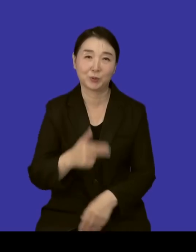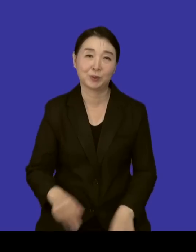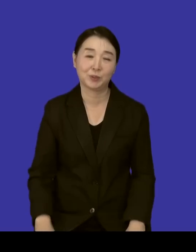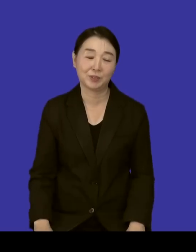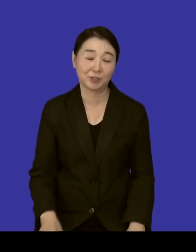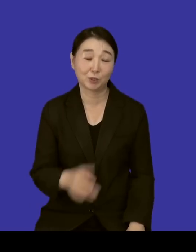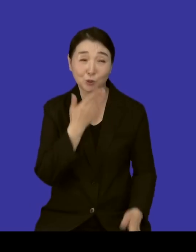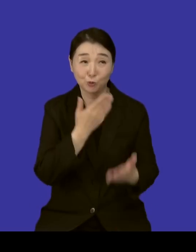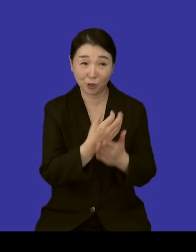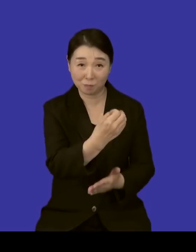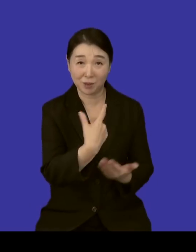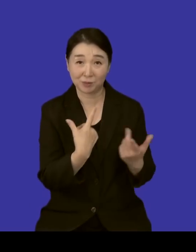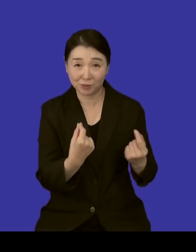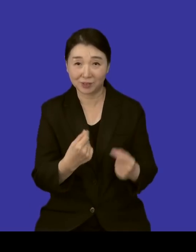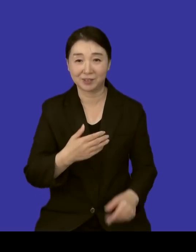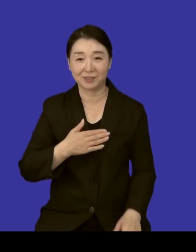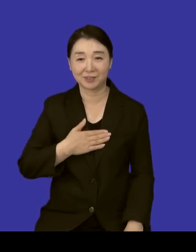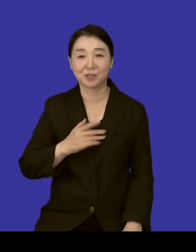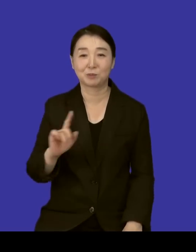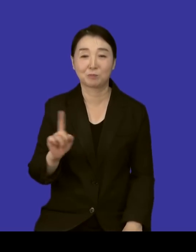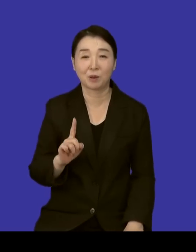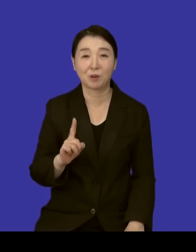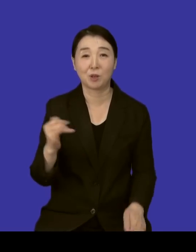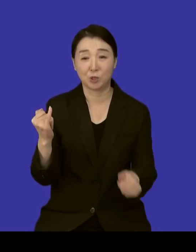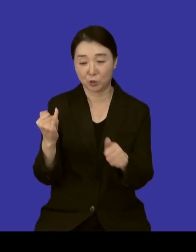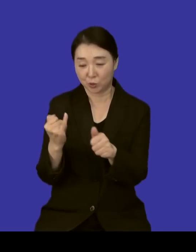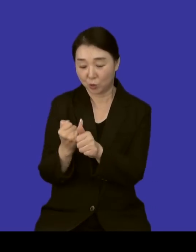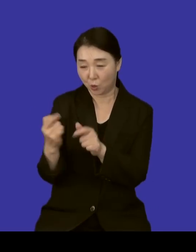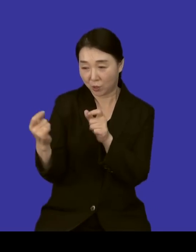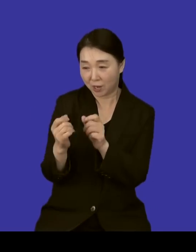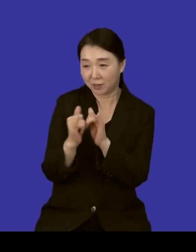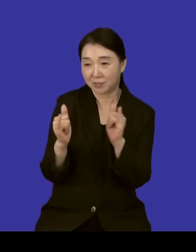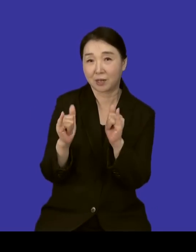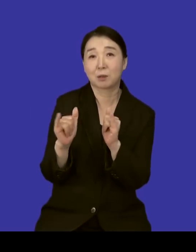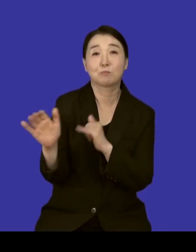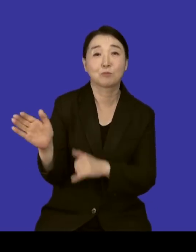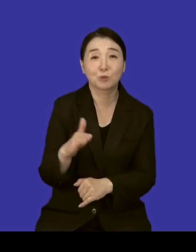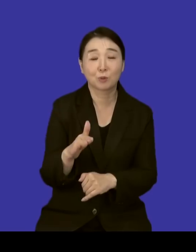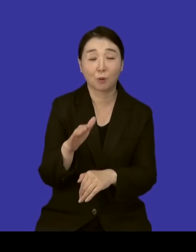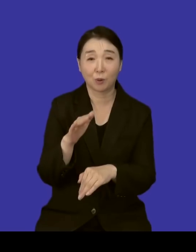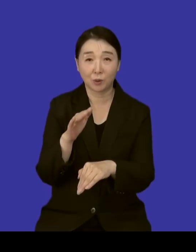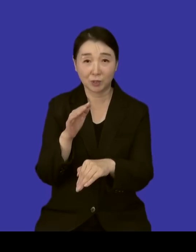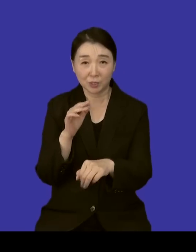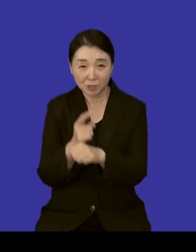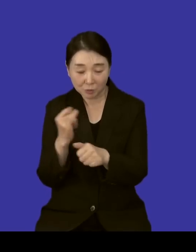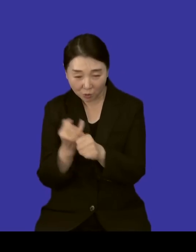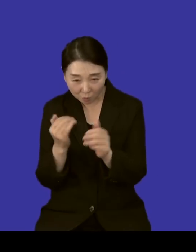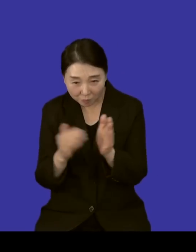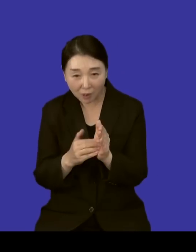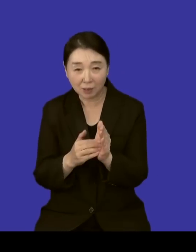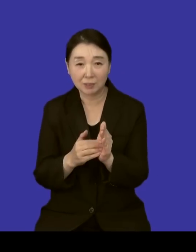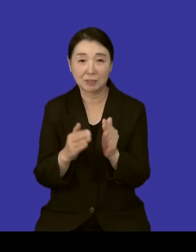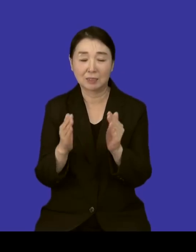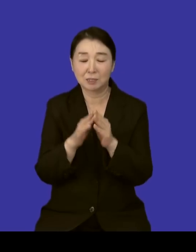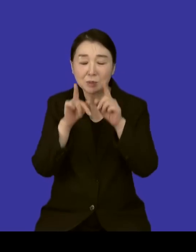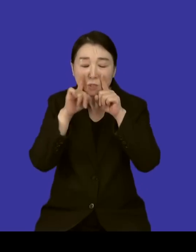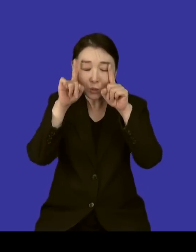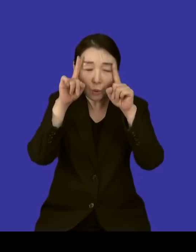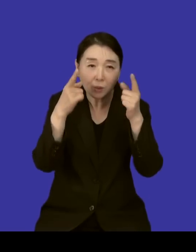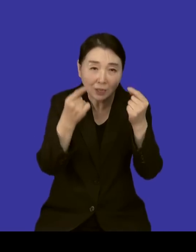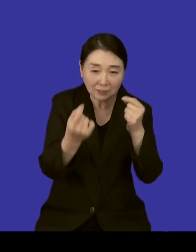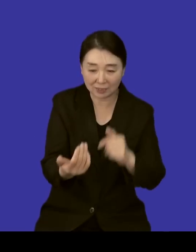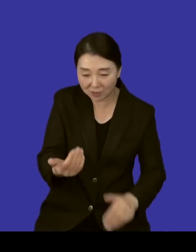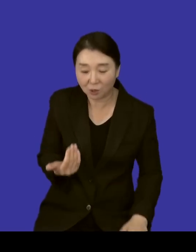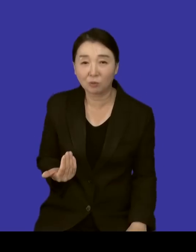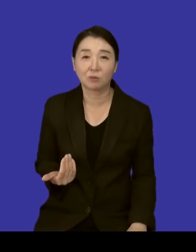주신 네. 것 같아요. 네. 저는 결혼을 앞두고 있는 층부터 네, 네. 이미 네. 결혼해서 그렇죠. 매일 집이 네. 지옥 같아 하기